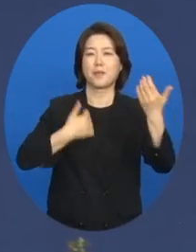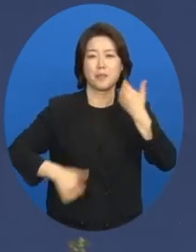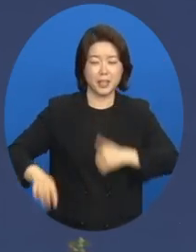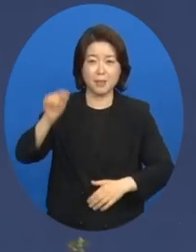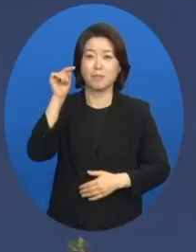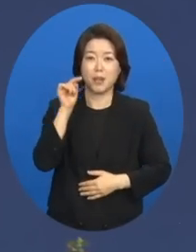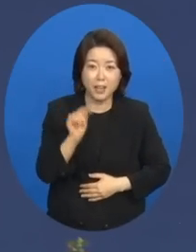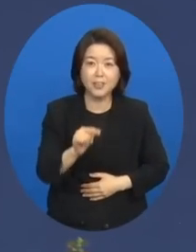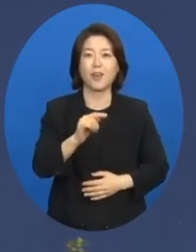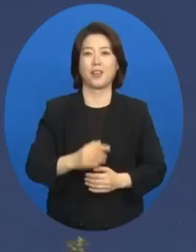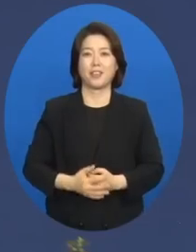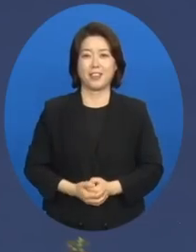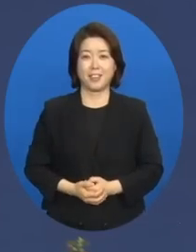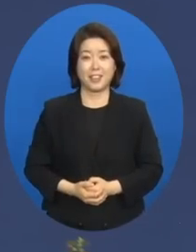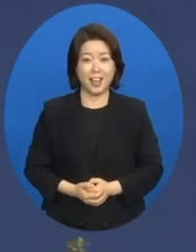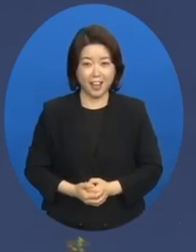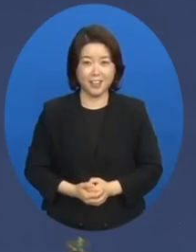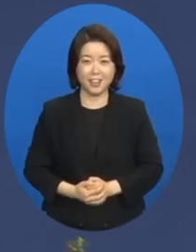것